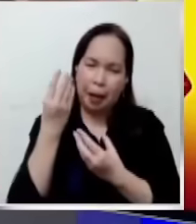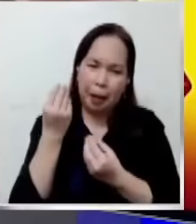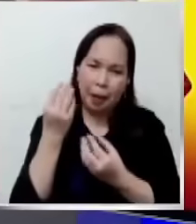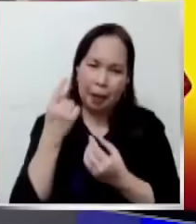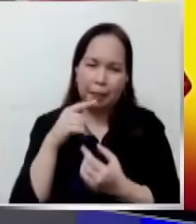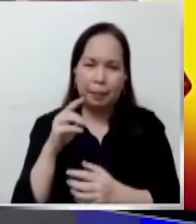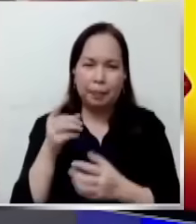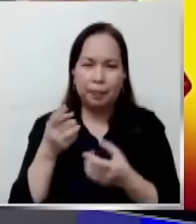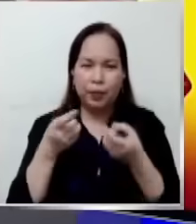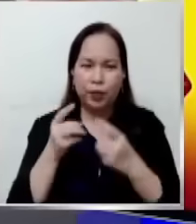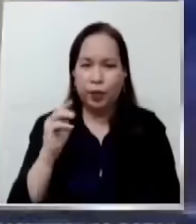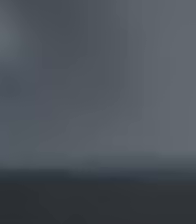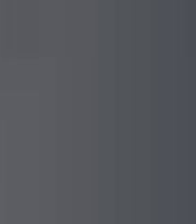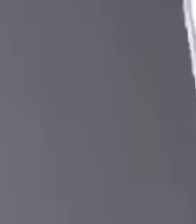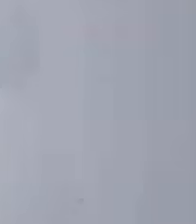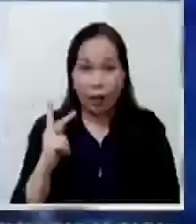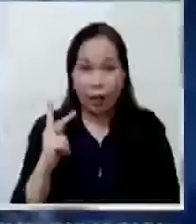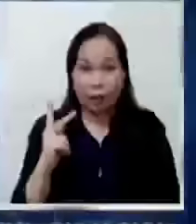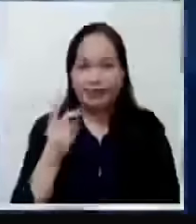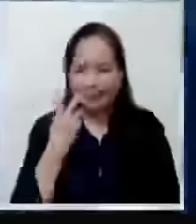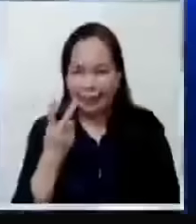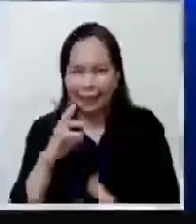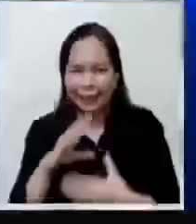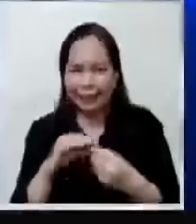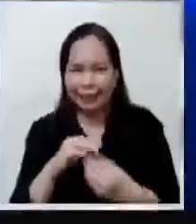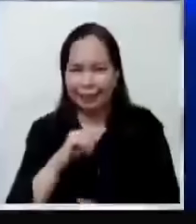chika ni Aubrey Carampel.